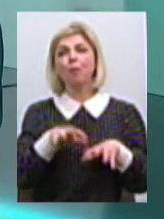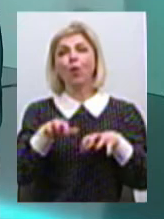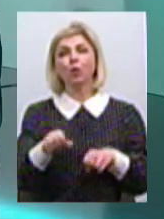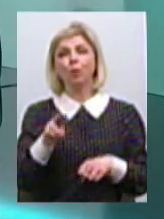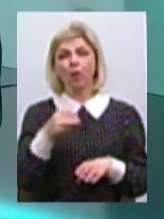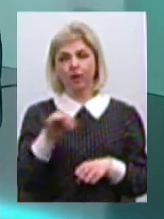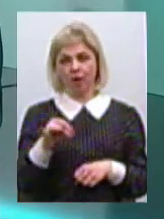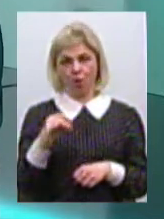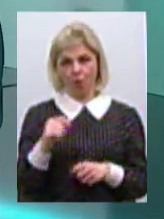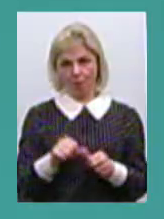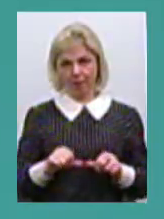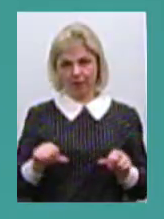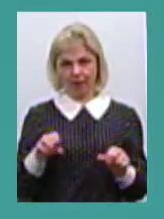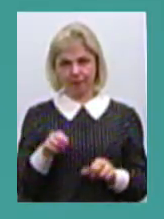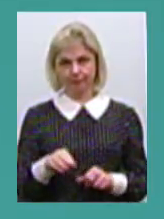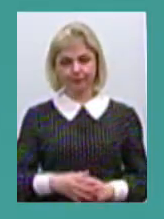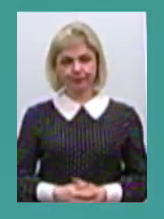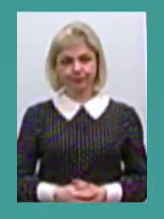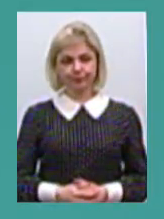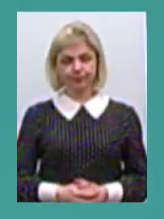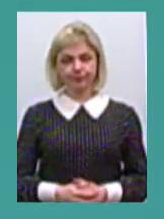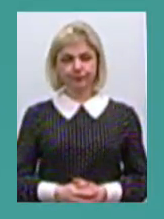ласка, телефонним дзвінком.